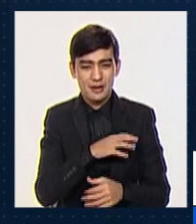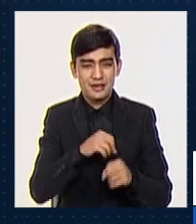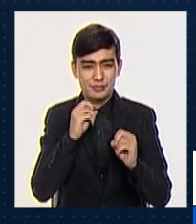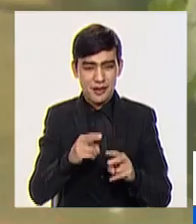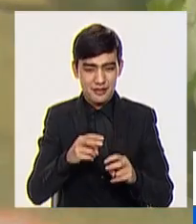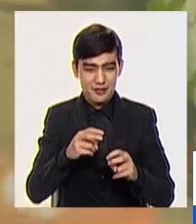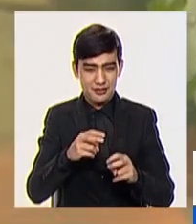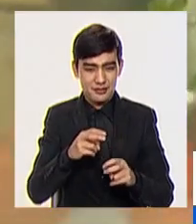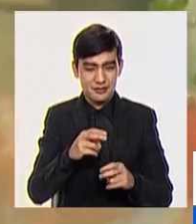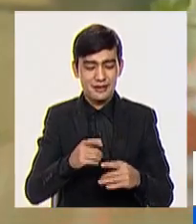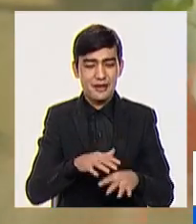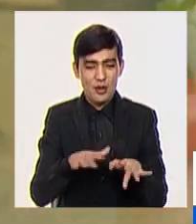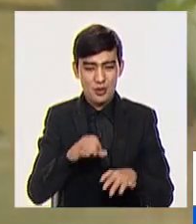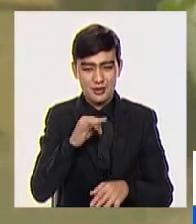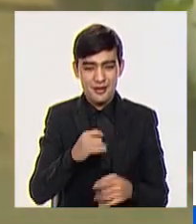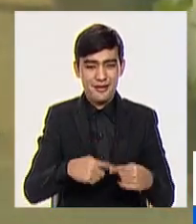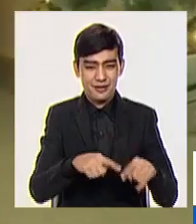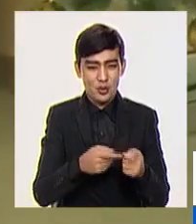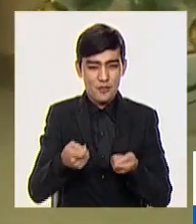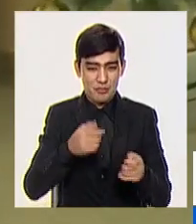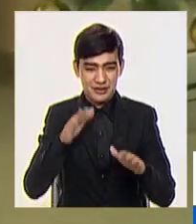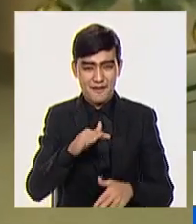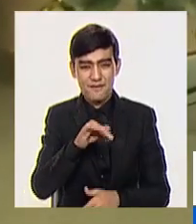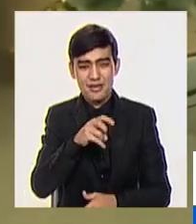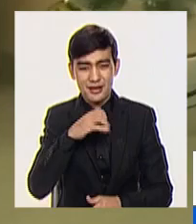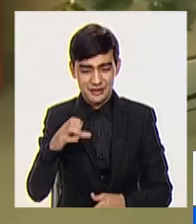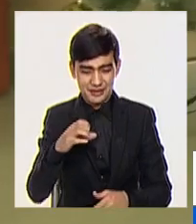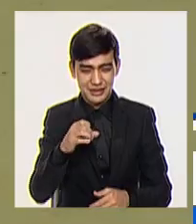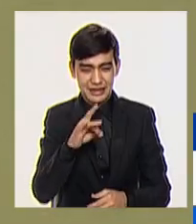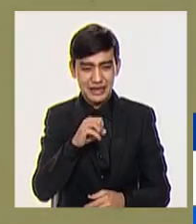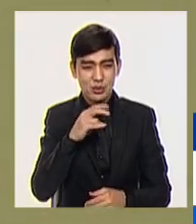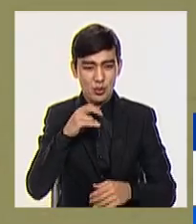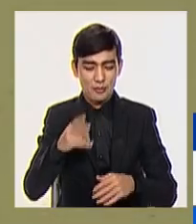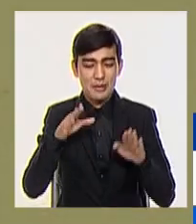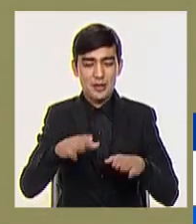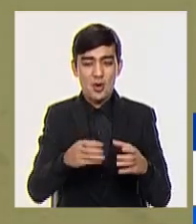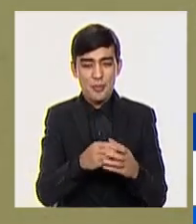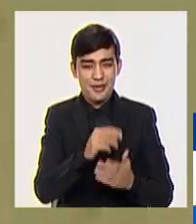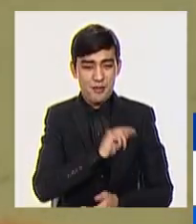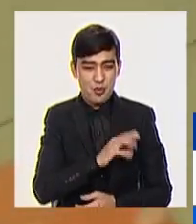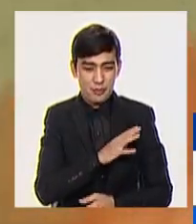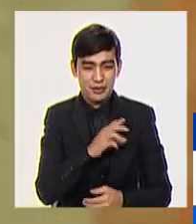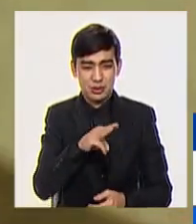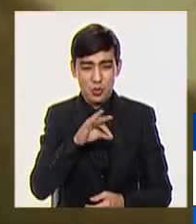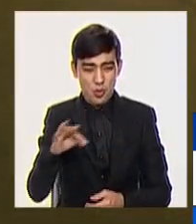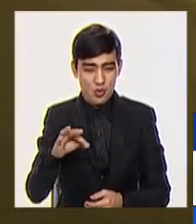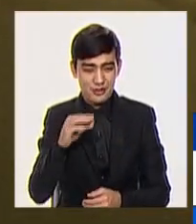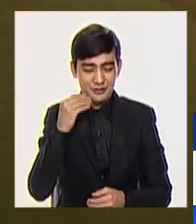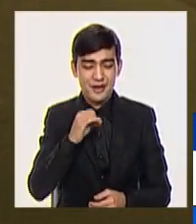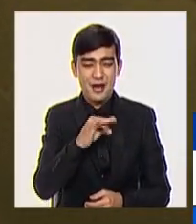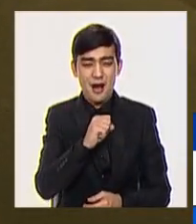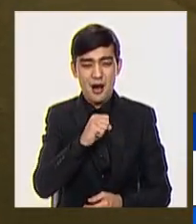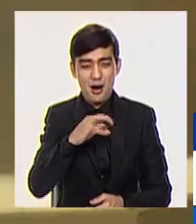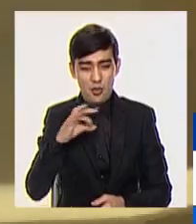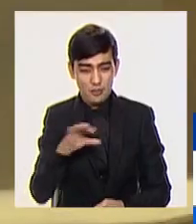обстоятельств дела. В агентстве по регулированию и развитию финансового рынка сообщили, что компании, работающие в качестве ТО или АО,